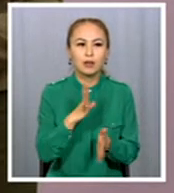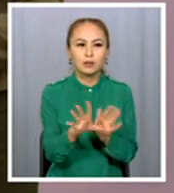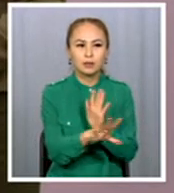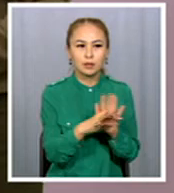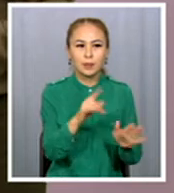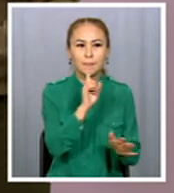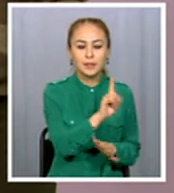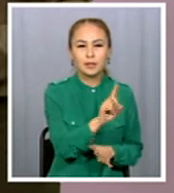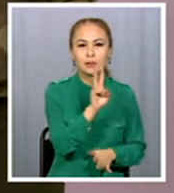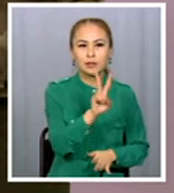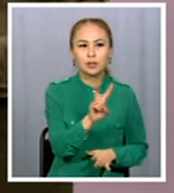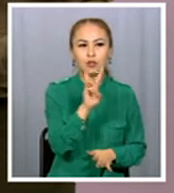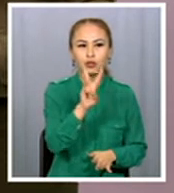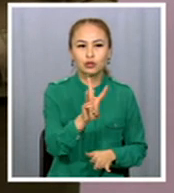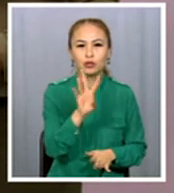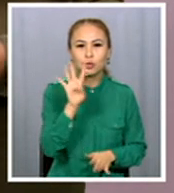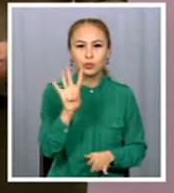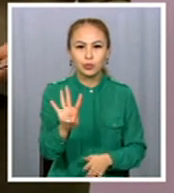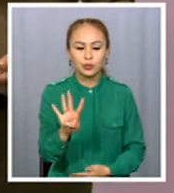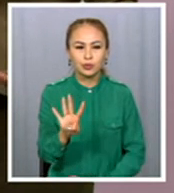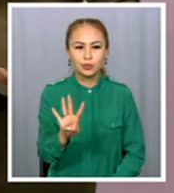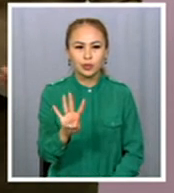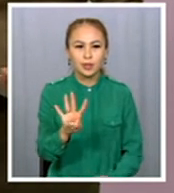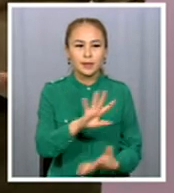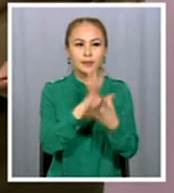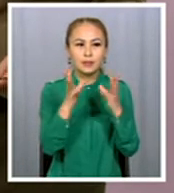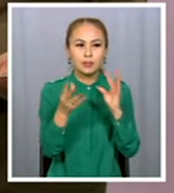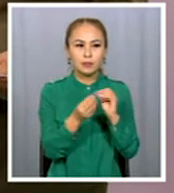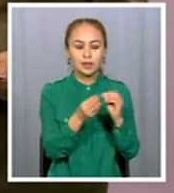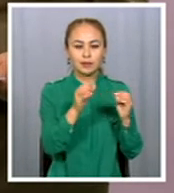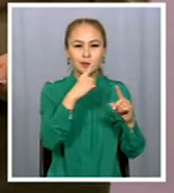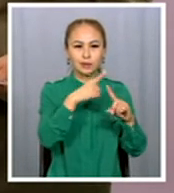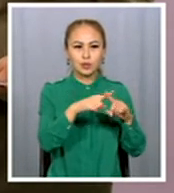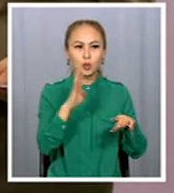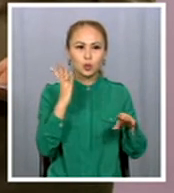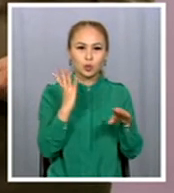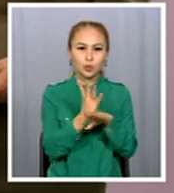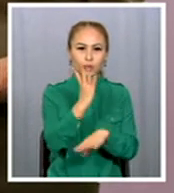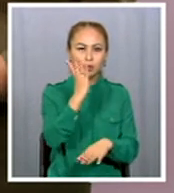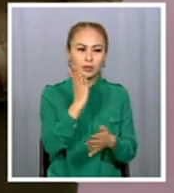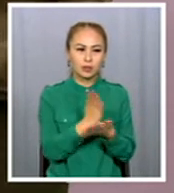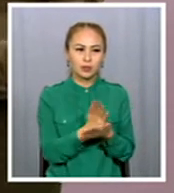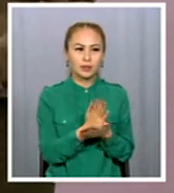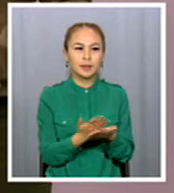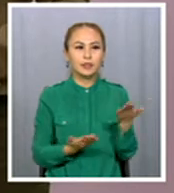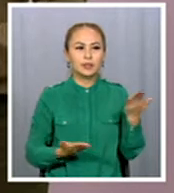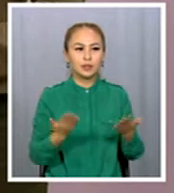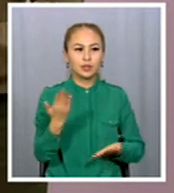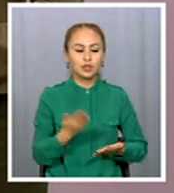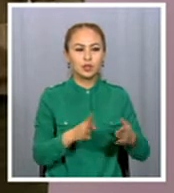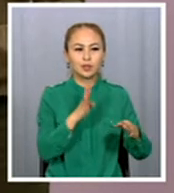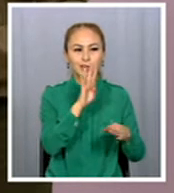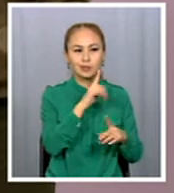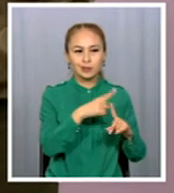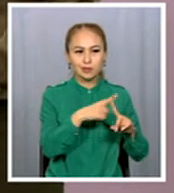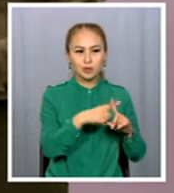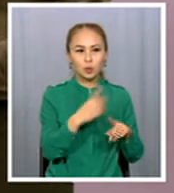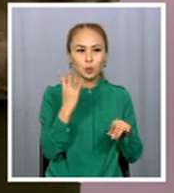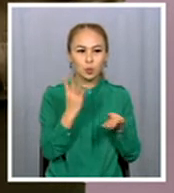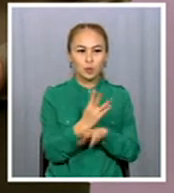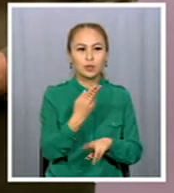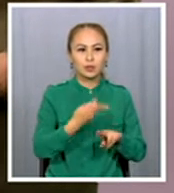1, 2, 3, 4. Демек, X 4 рет алынды. Ендеше, X-тен 4 рет